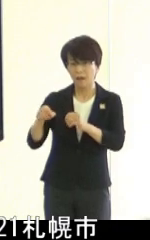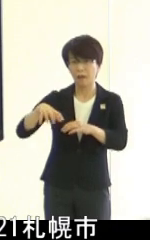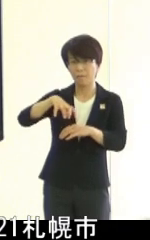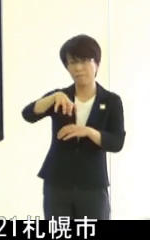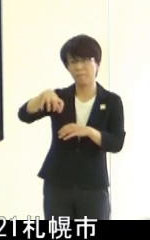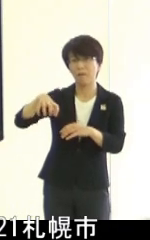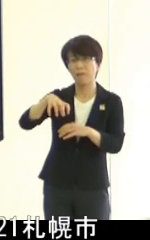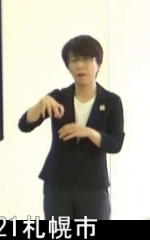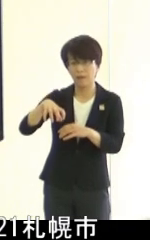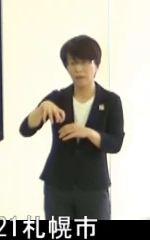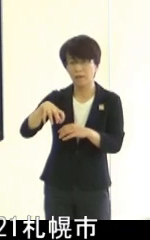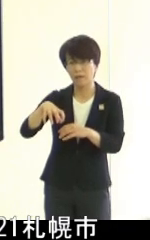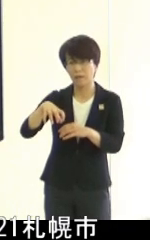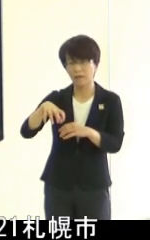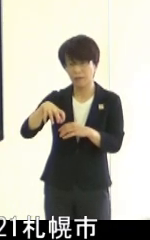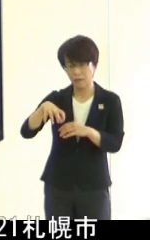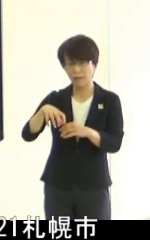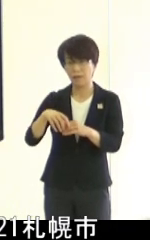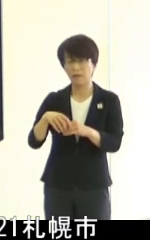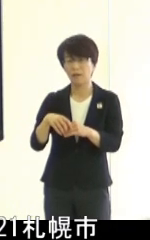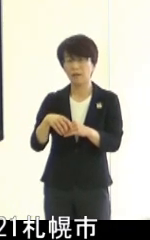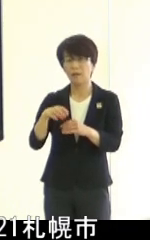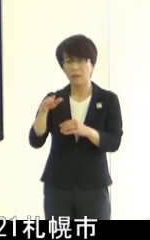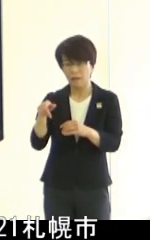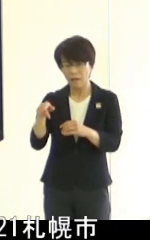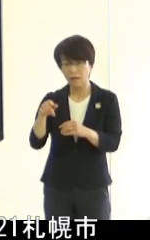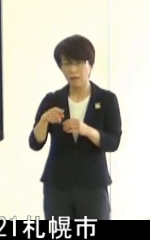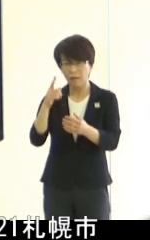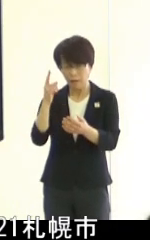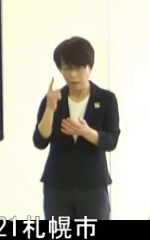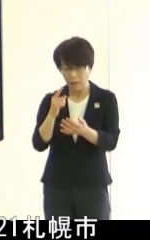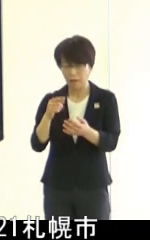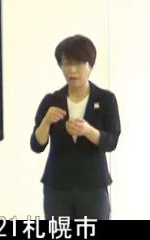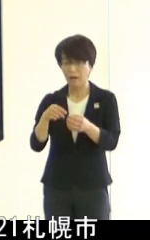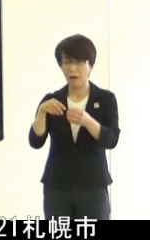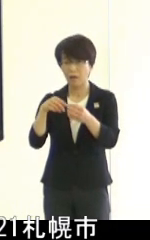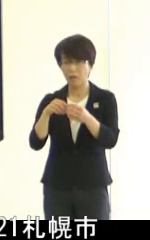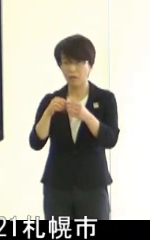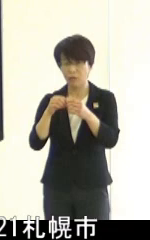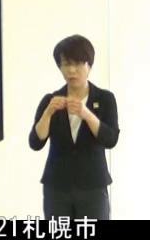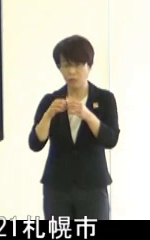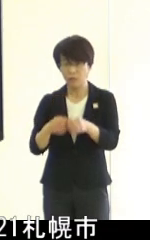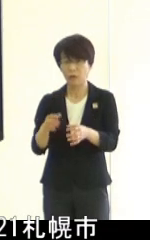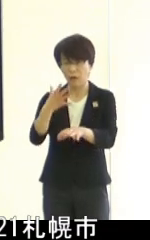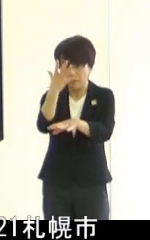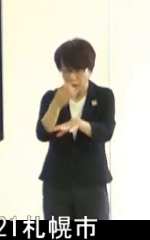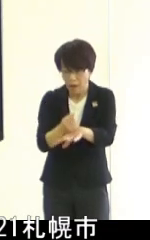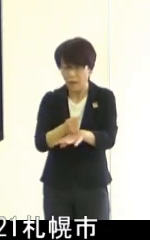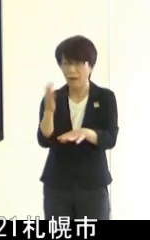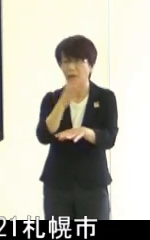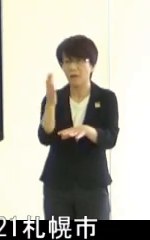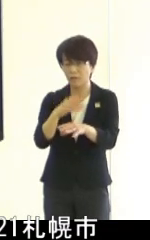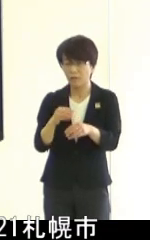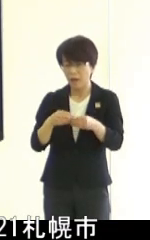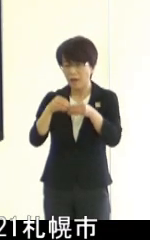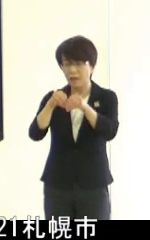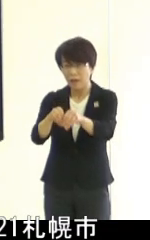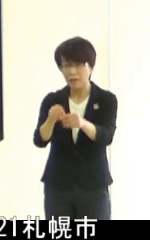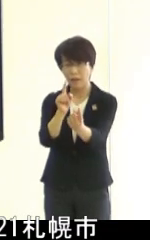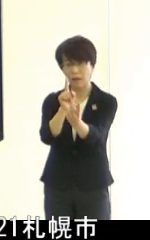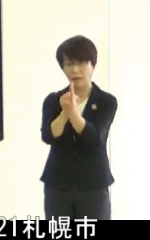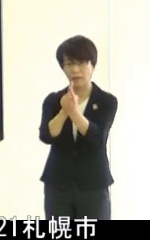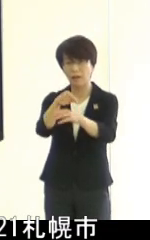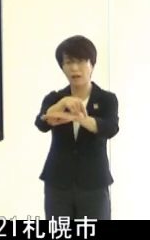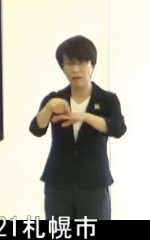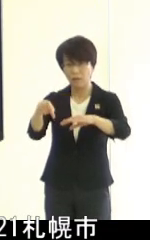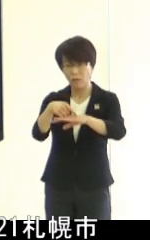あるからこそだですねまあ慣れてきたよということではなくて感染対策ということ